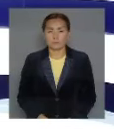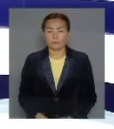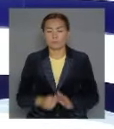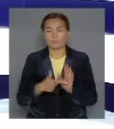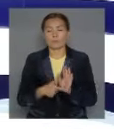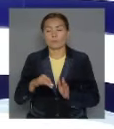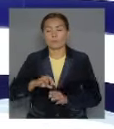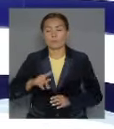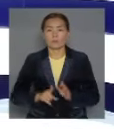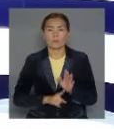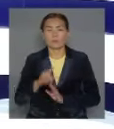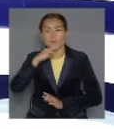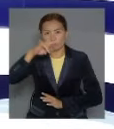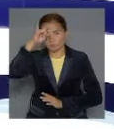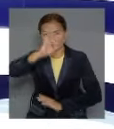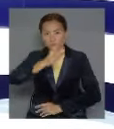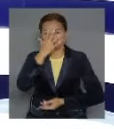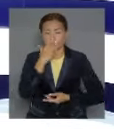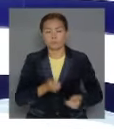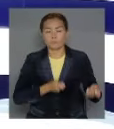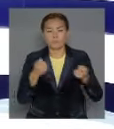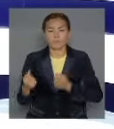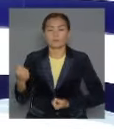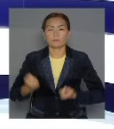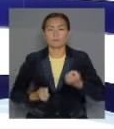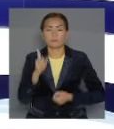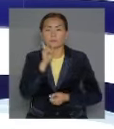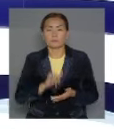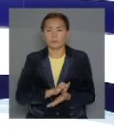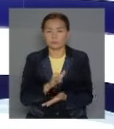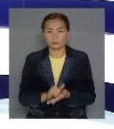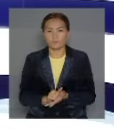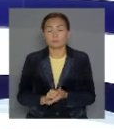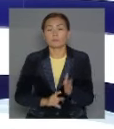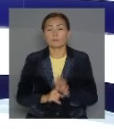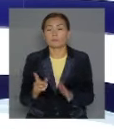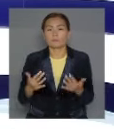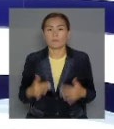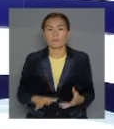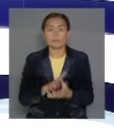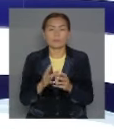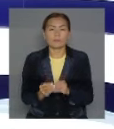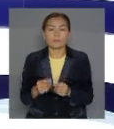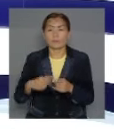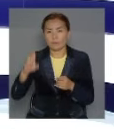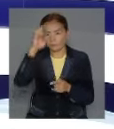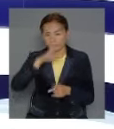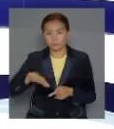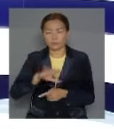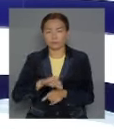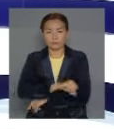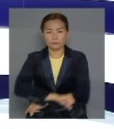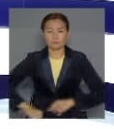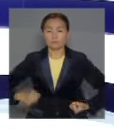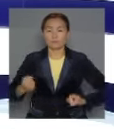17 шілдеден бастап Қазақстанға шетелден әкелінген көліктер уақытша тіркеуге қойылып басталды. Нәтижесінде өзге мемлекеттерден